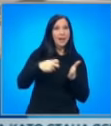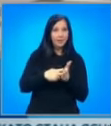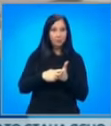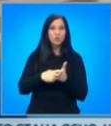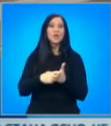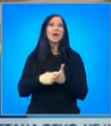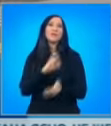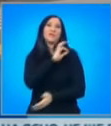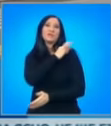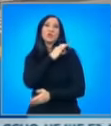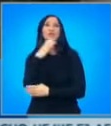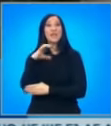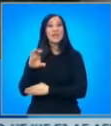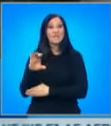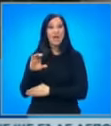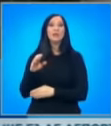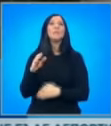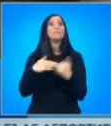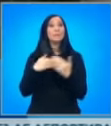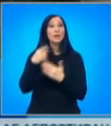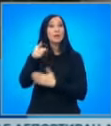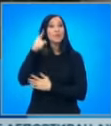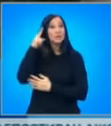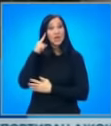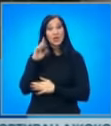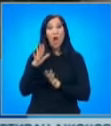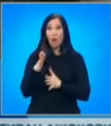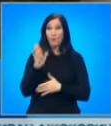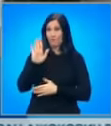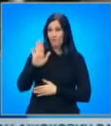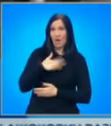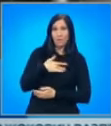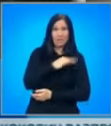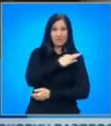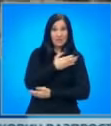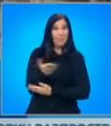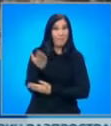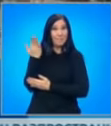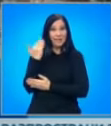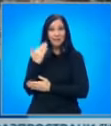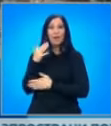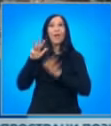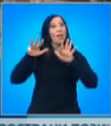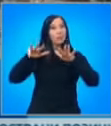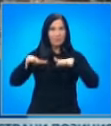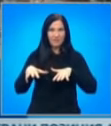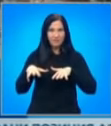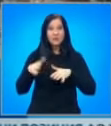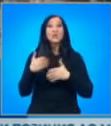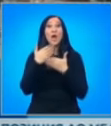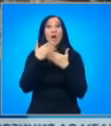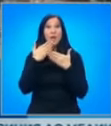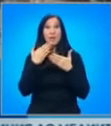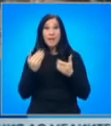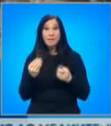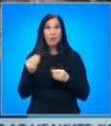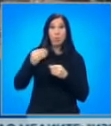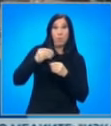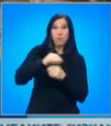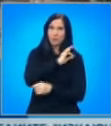вакцинационните сертификати. На практика това означава, че ако сте вакцинирани преди повече от 9 месеца и нямате